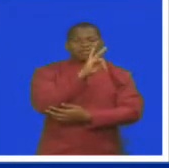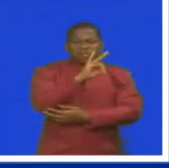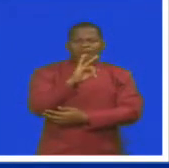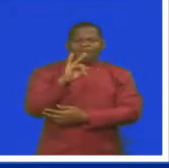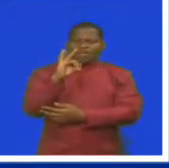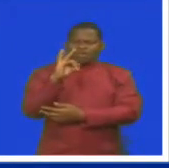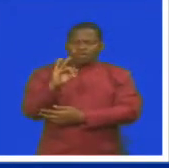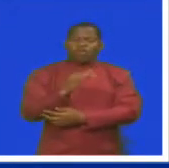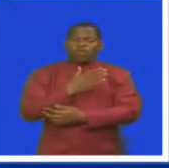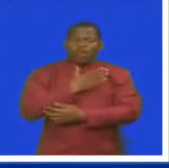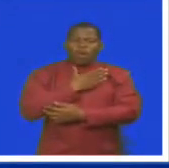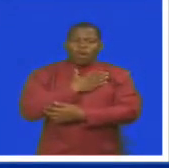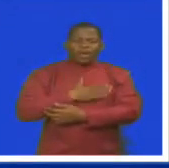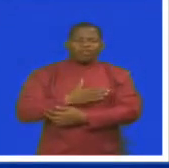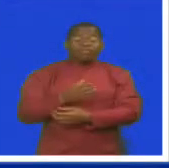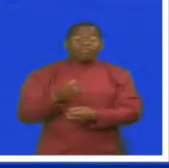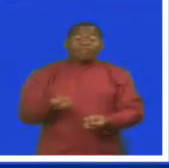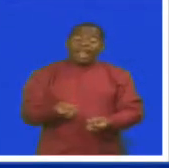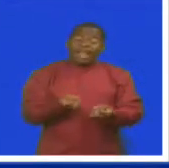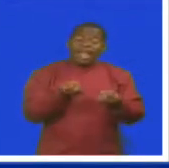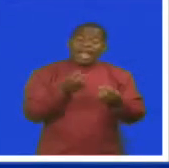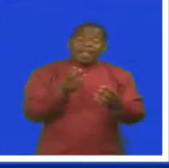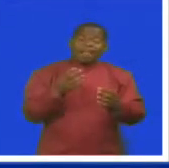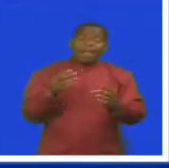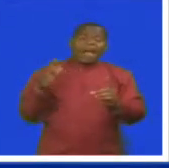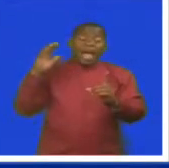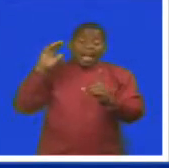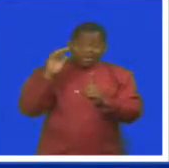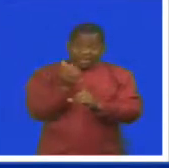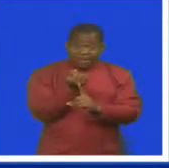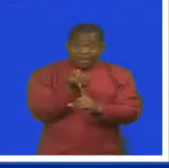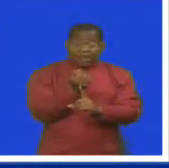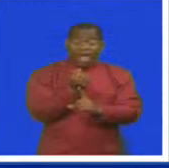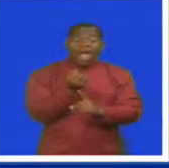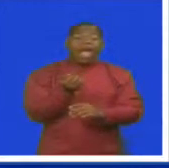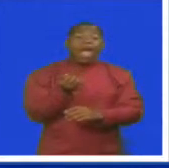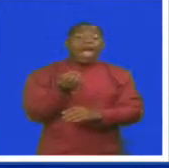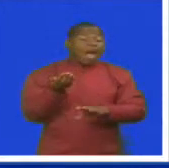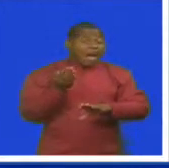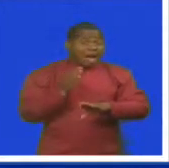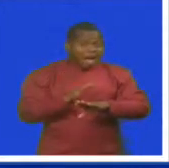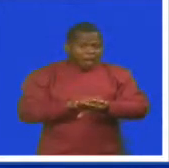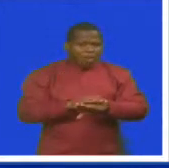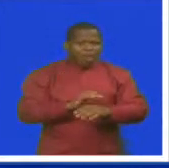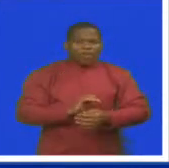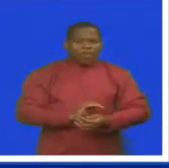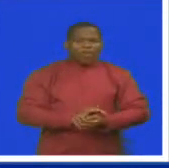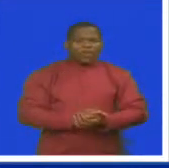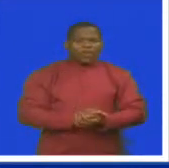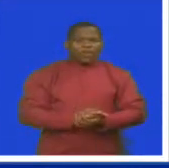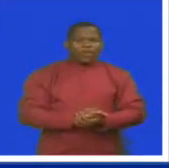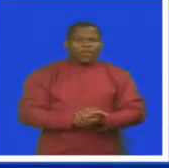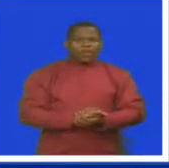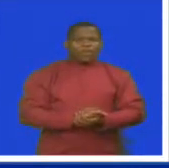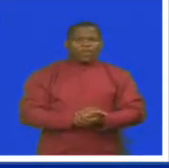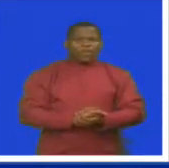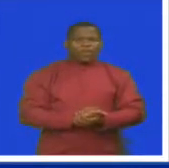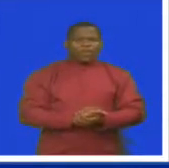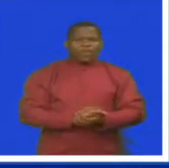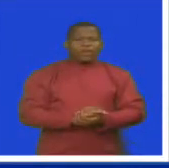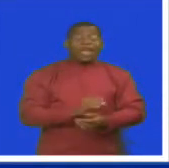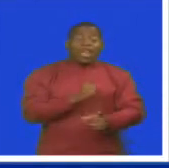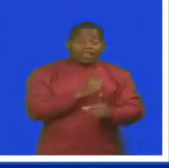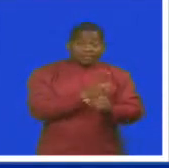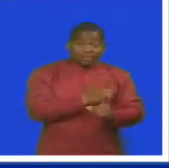nesive lokungibo babakhethile kufika ke kwaloko kukhulumisana likakhulu ngokubuka nayi iregional